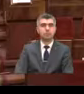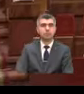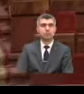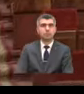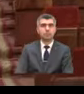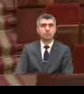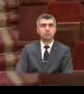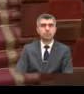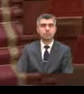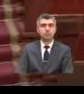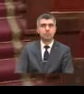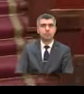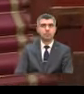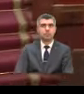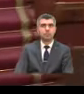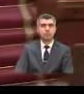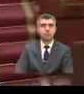في 4 دقائق و30 ثانية.